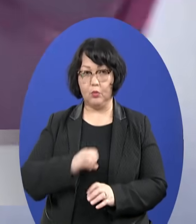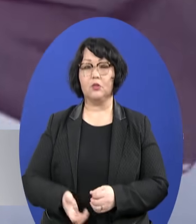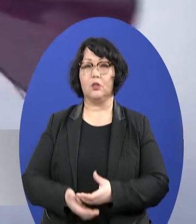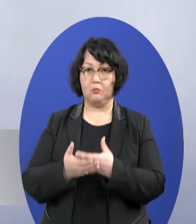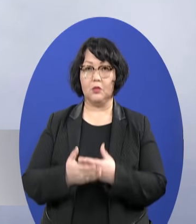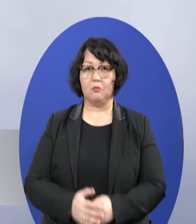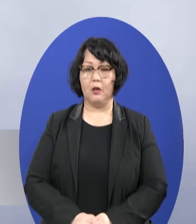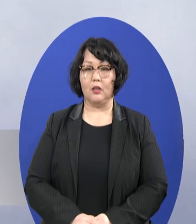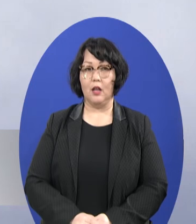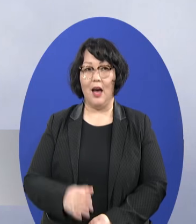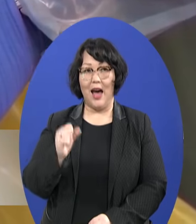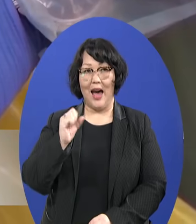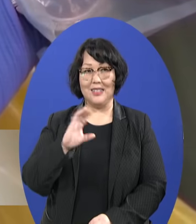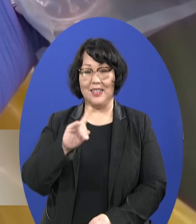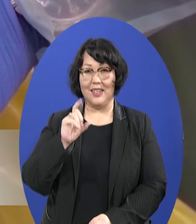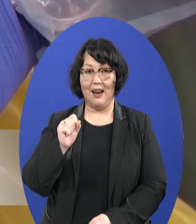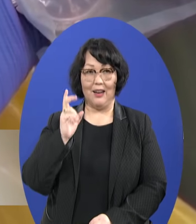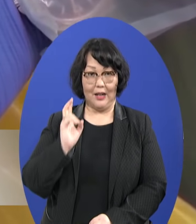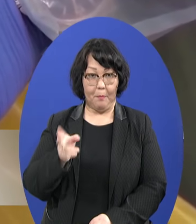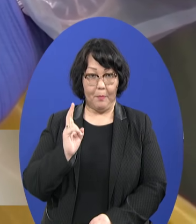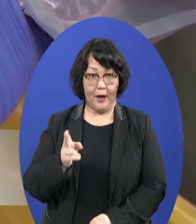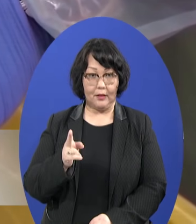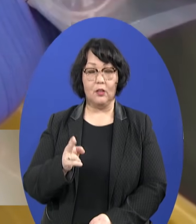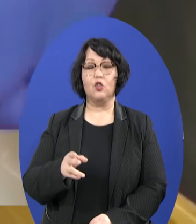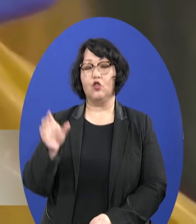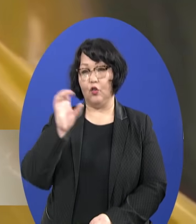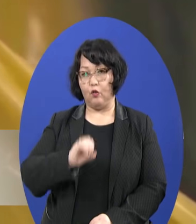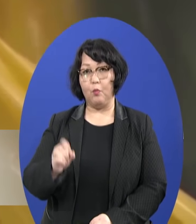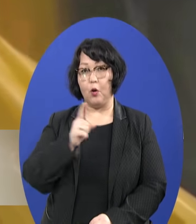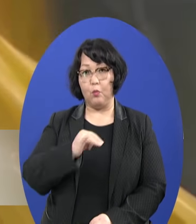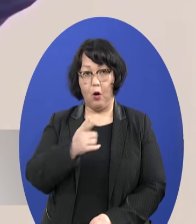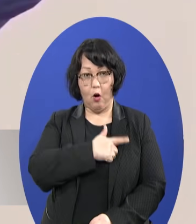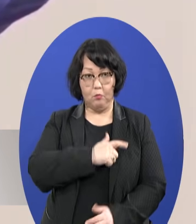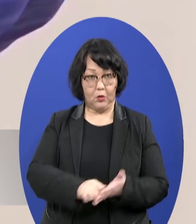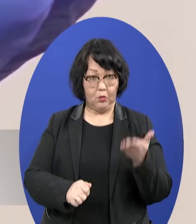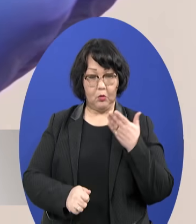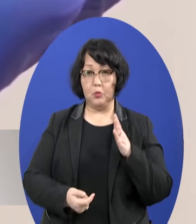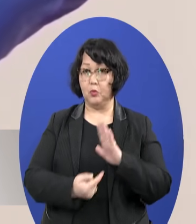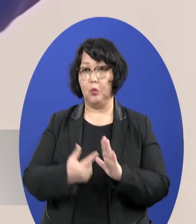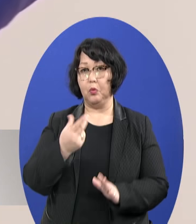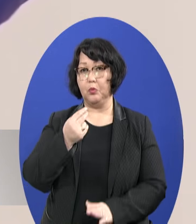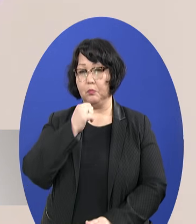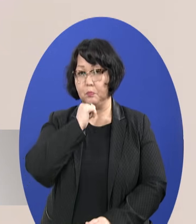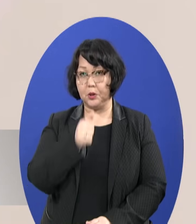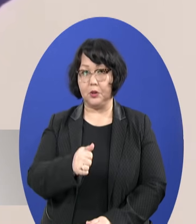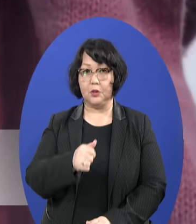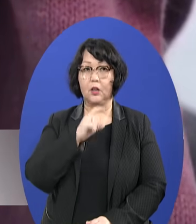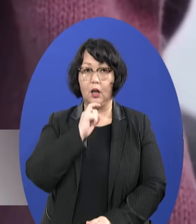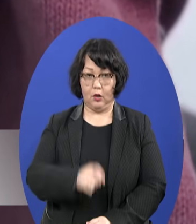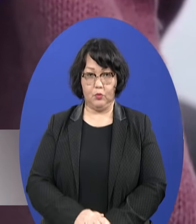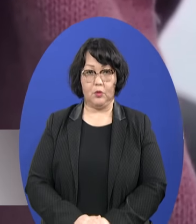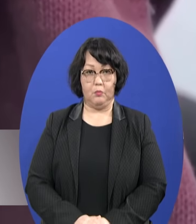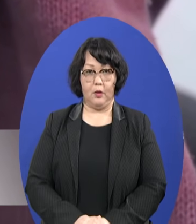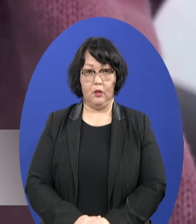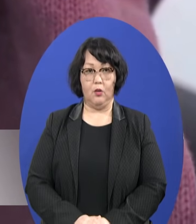мэдээлсэн юм. Харин AstraZeneca компанийхны хувьд Европын холбооны нэхэмжлэлийг үнэлцлэлгүй гэж үзэж байгаа юм түрүүнд илэрхийлсэн байна.